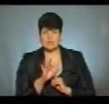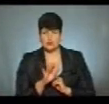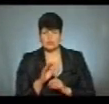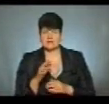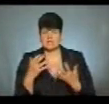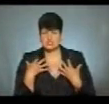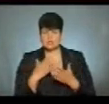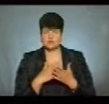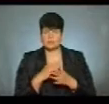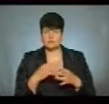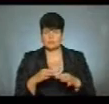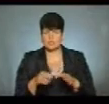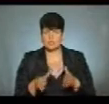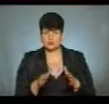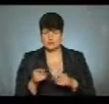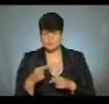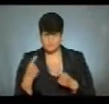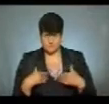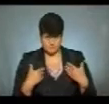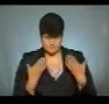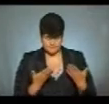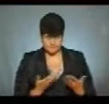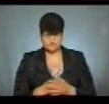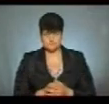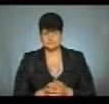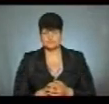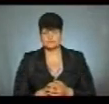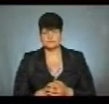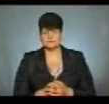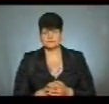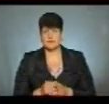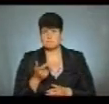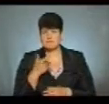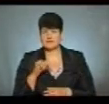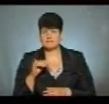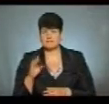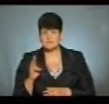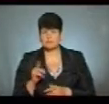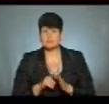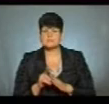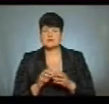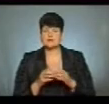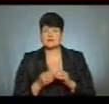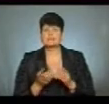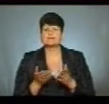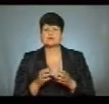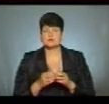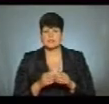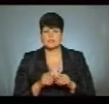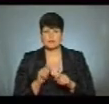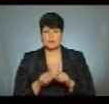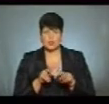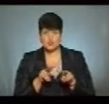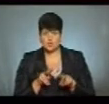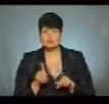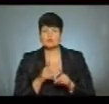служби автомобільних доріг в Тернопільській області. Я вас вітаю. Пане Іване, розпочнемо із результатів. Які результати моніторингу? Що ви